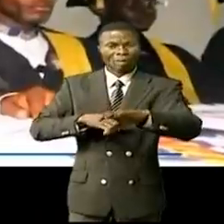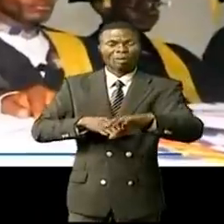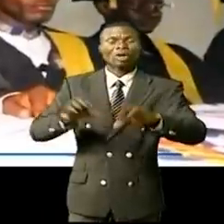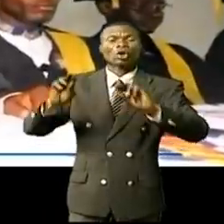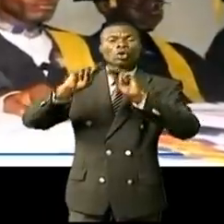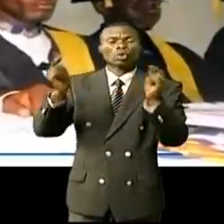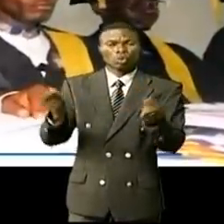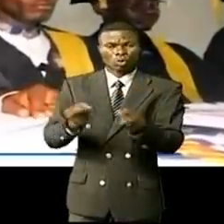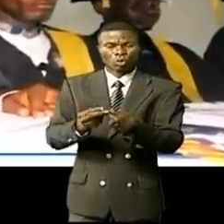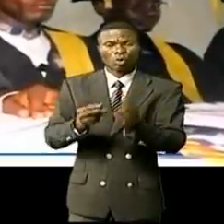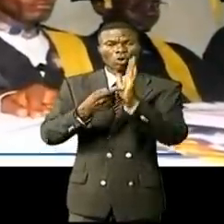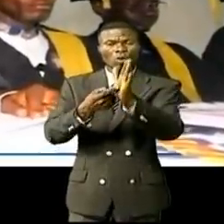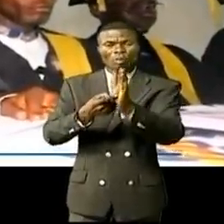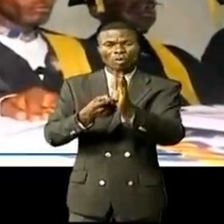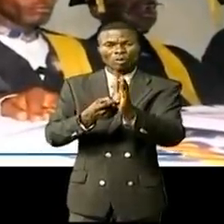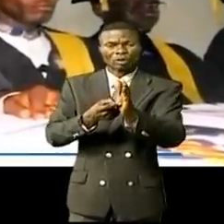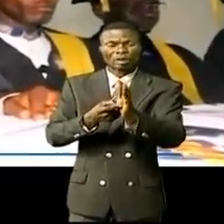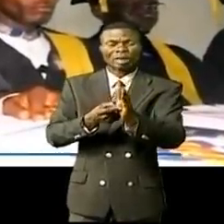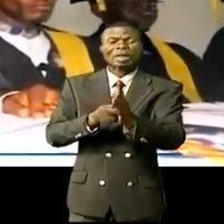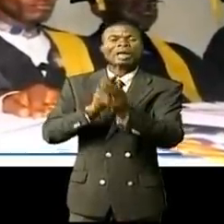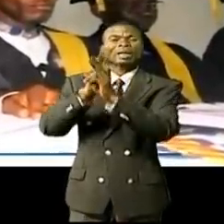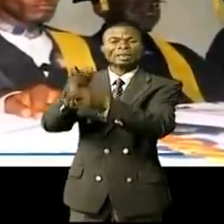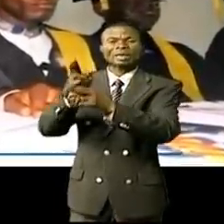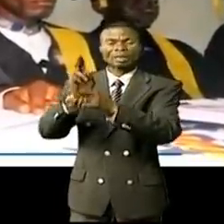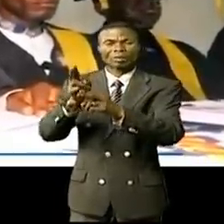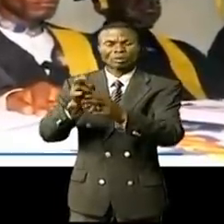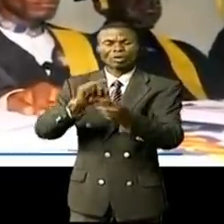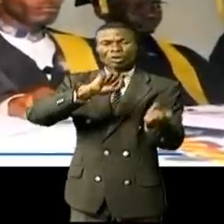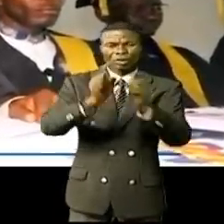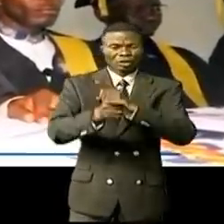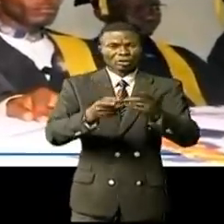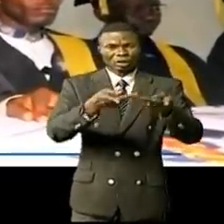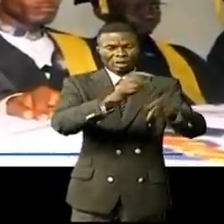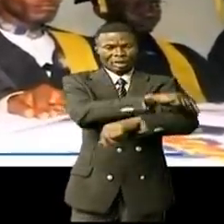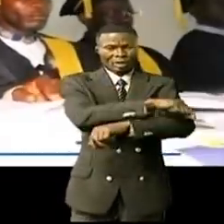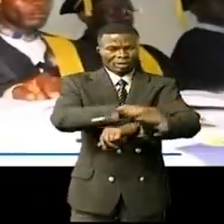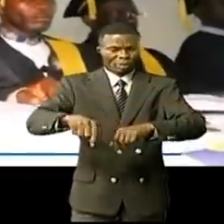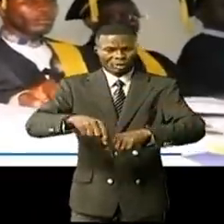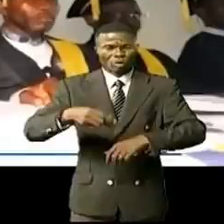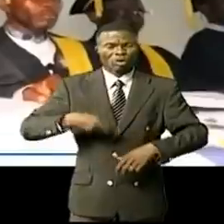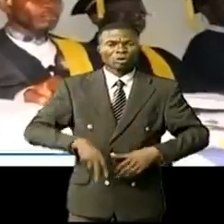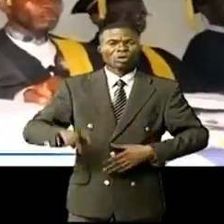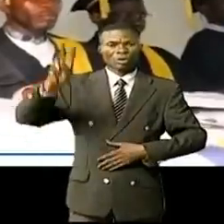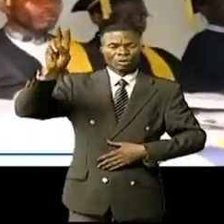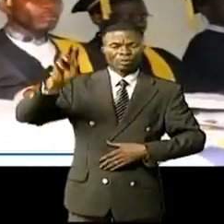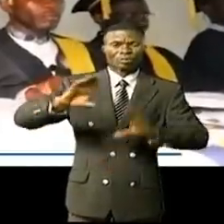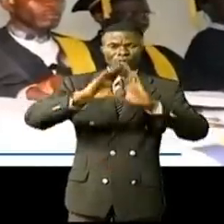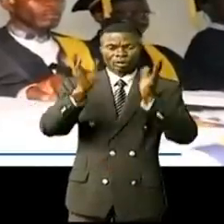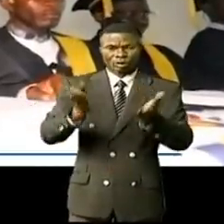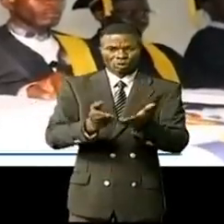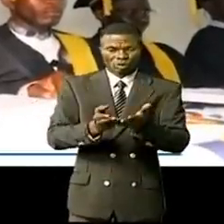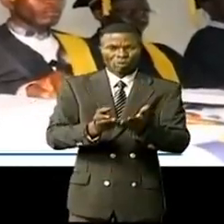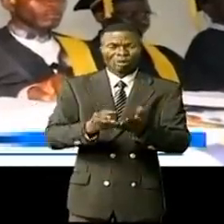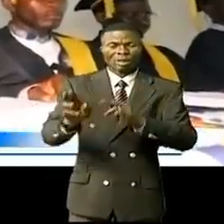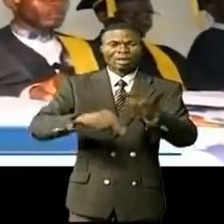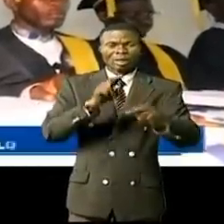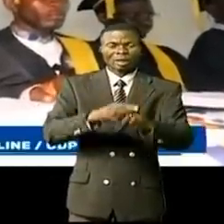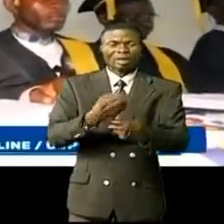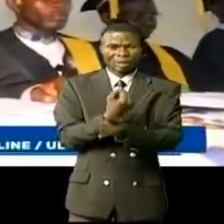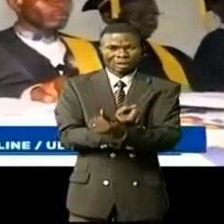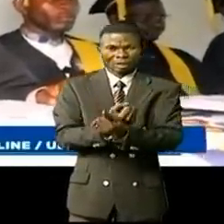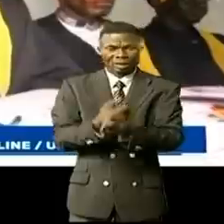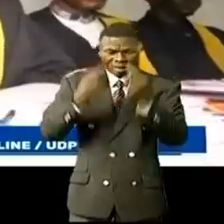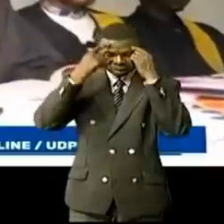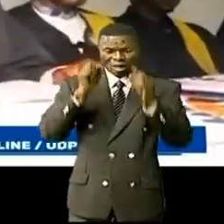Commission pour présenter ses moyens de défense et la délocalisation du siège de l'UDPS. La Commission nationale des disciplines a pris les graves